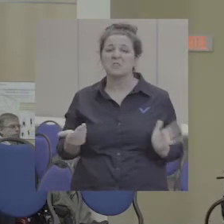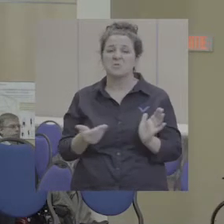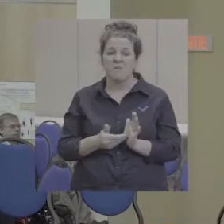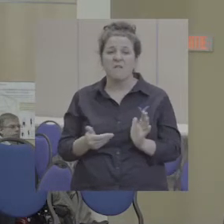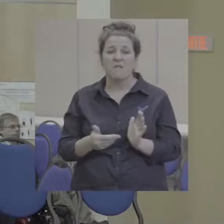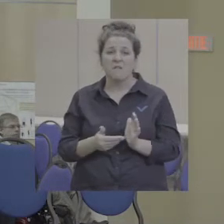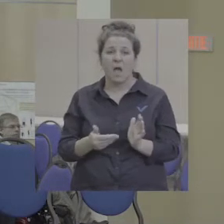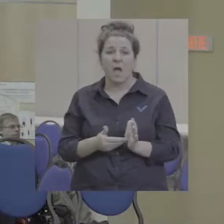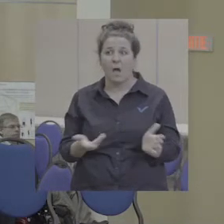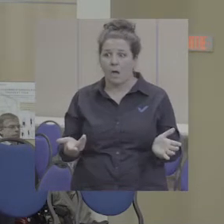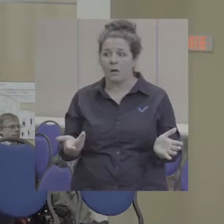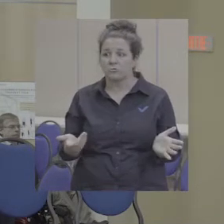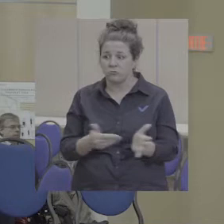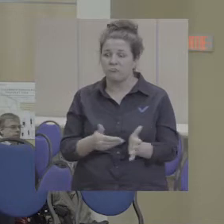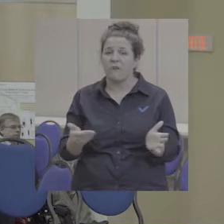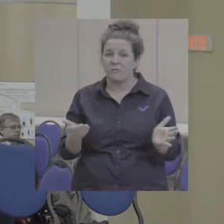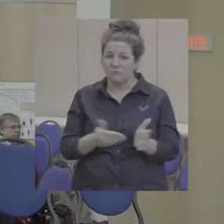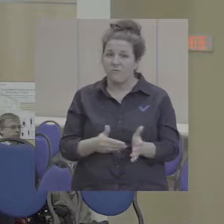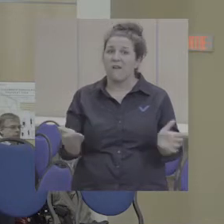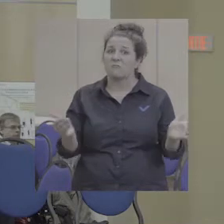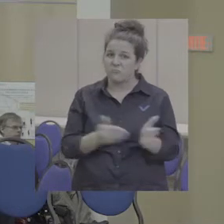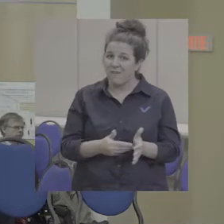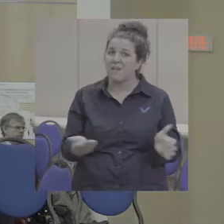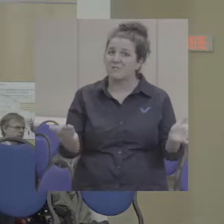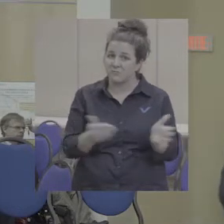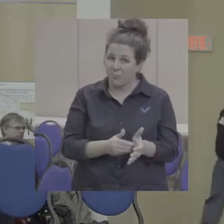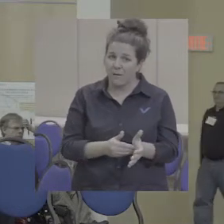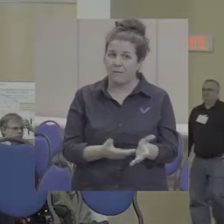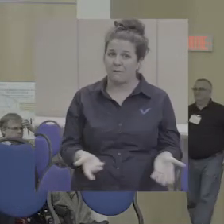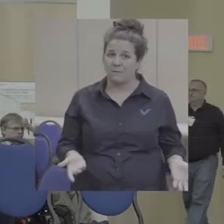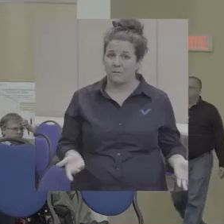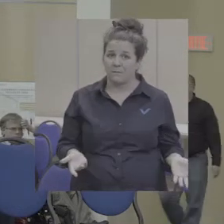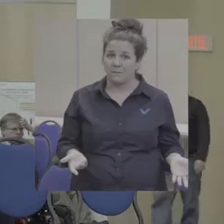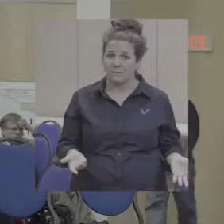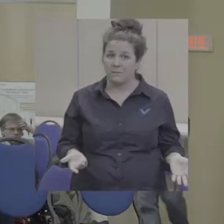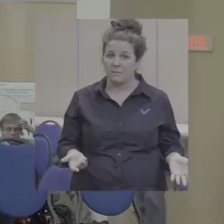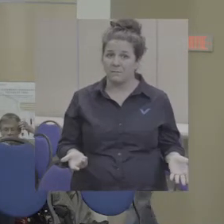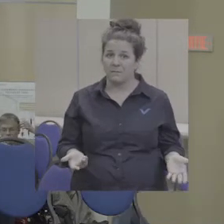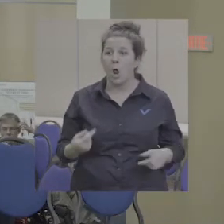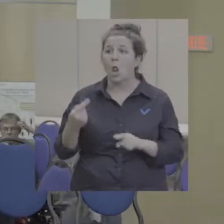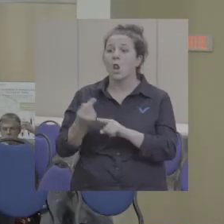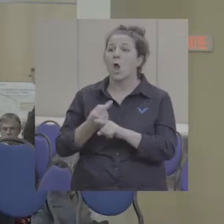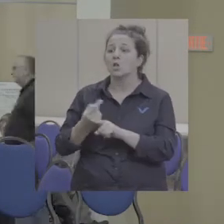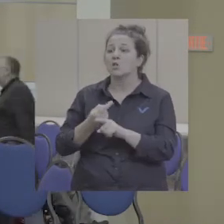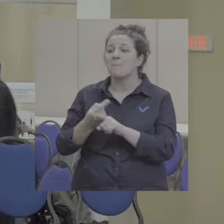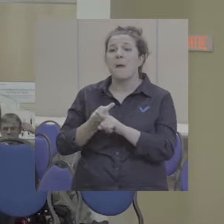ça arrive très, très, très, très, très souvent, que les